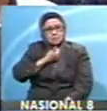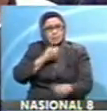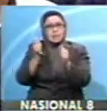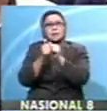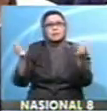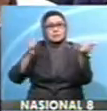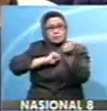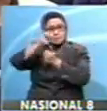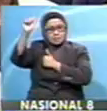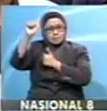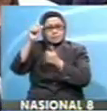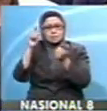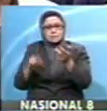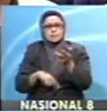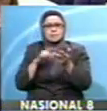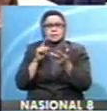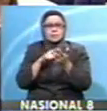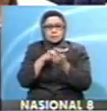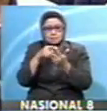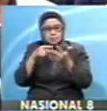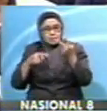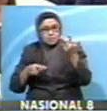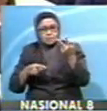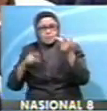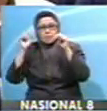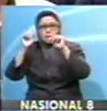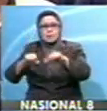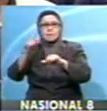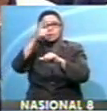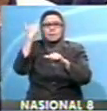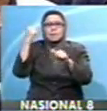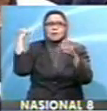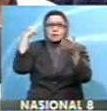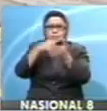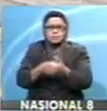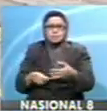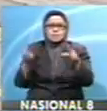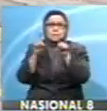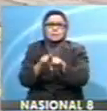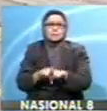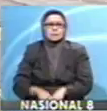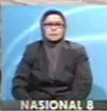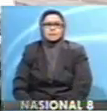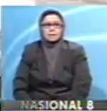kebenaran yang mana faktor-faktor ini boleh menyebabkan kemalangan Jalan Raya